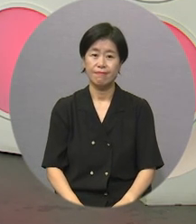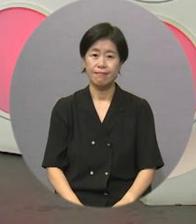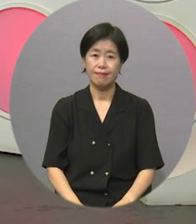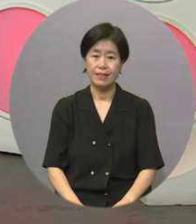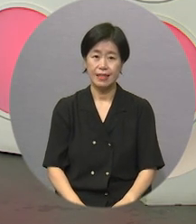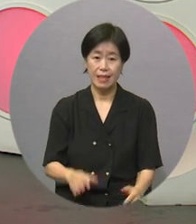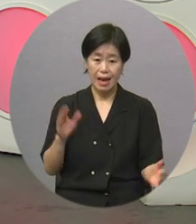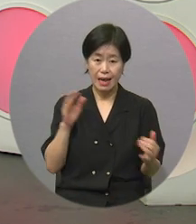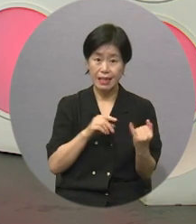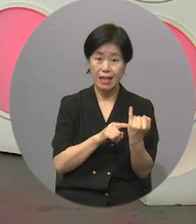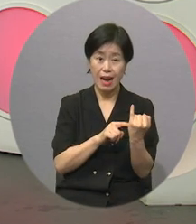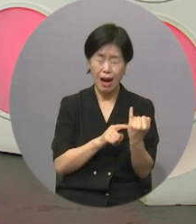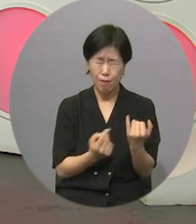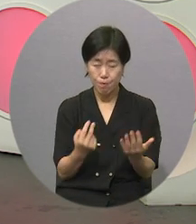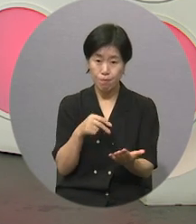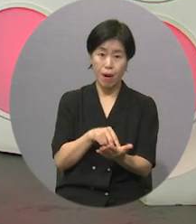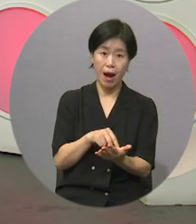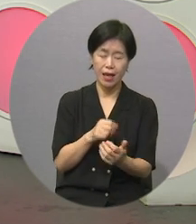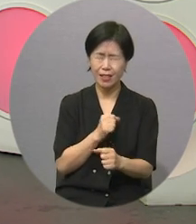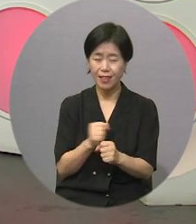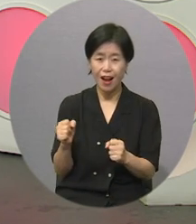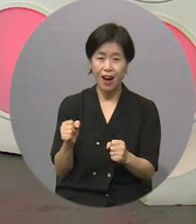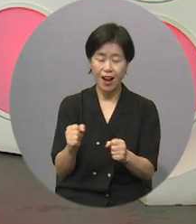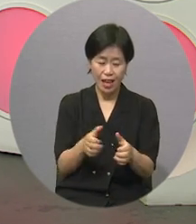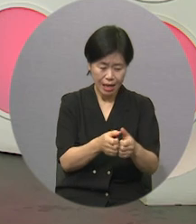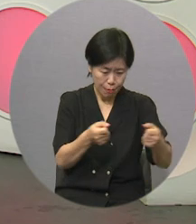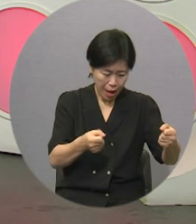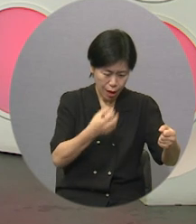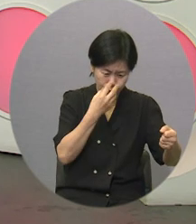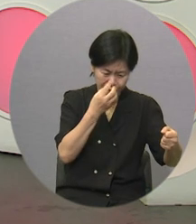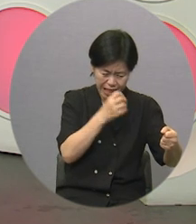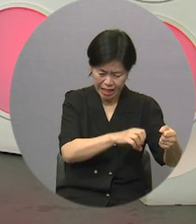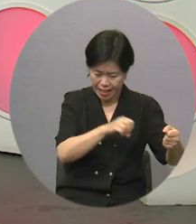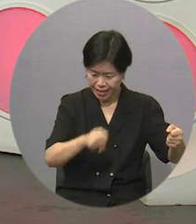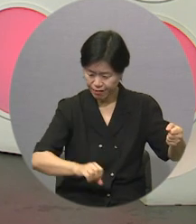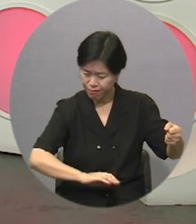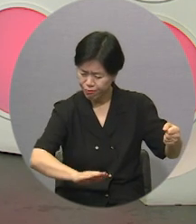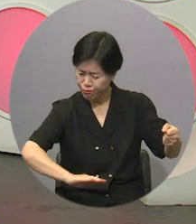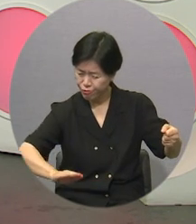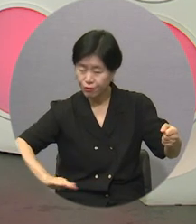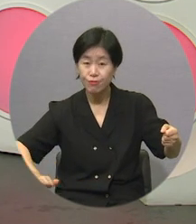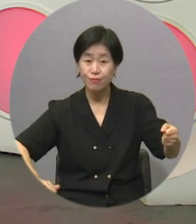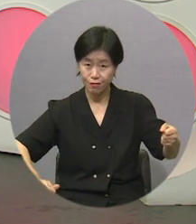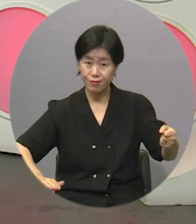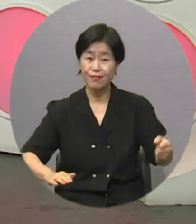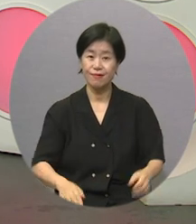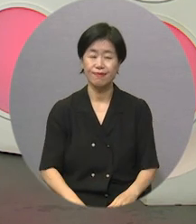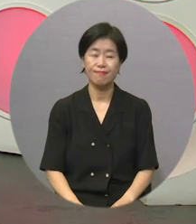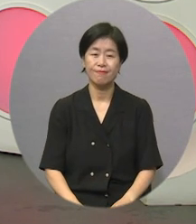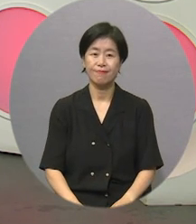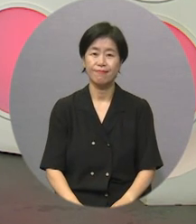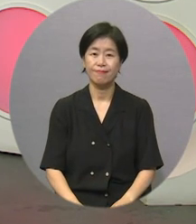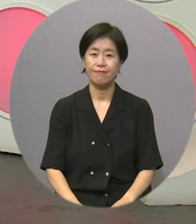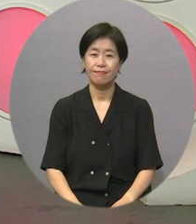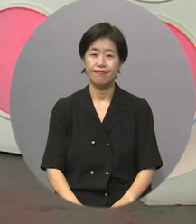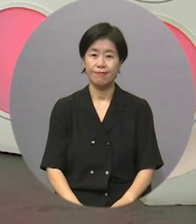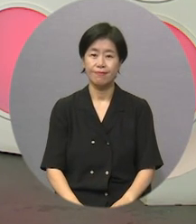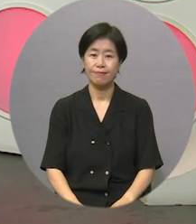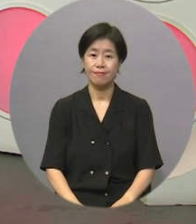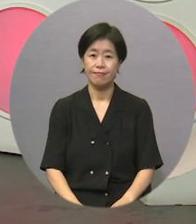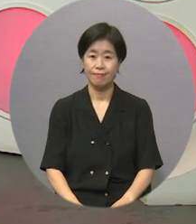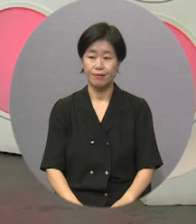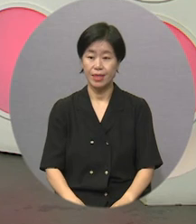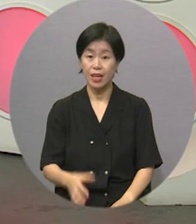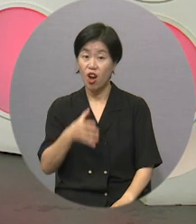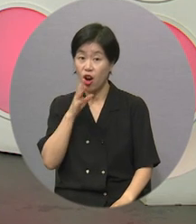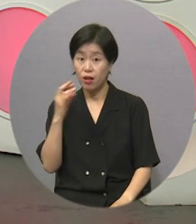당황한 학생은 자리에서 벌떡 일어나 가방에서 몇 장 안 되는 휴지를 꺼내서 바닥을 마구 닦기 시작했습니다. 학생에게